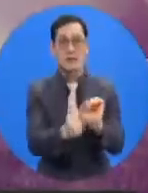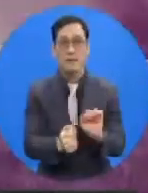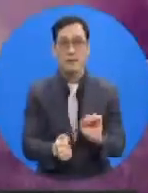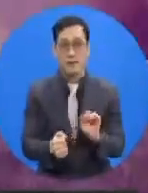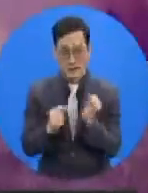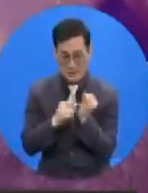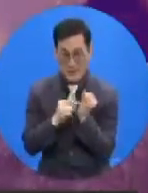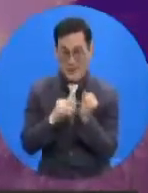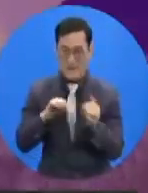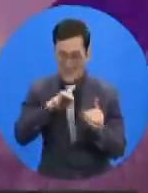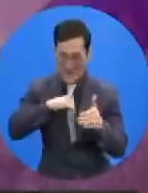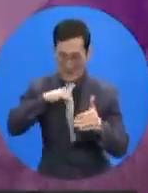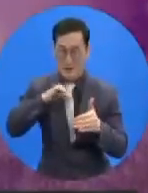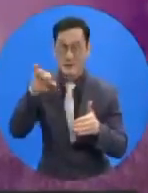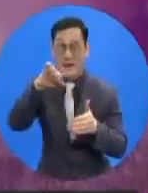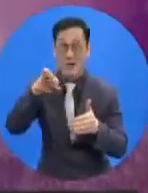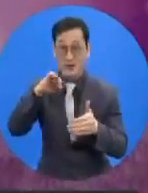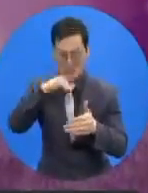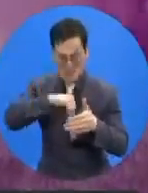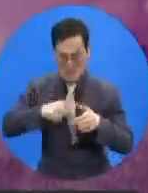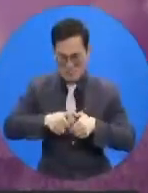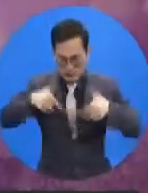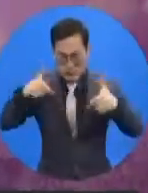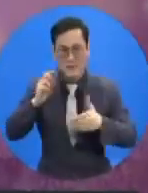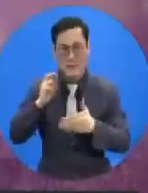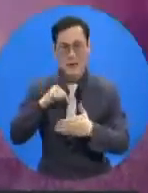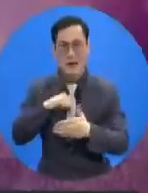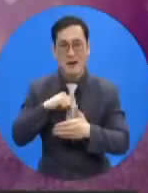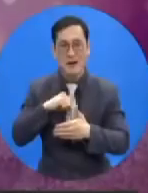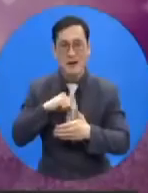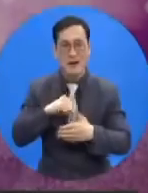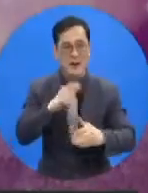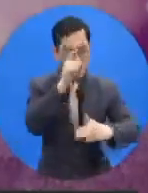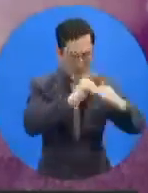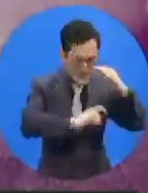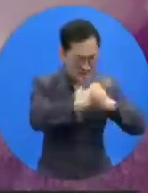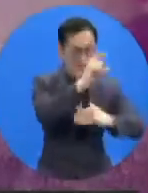거로 추정이 되는데 이 여성 종업원이 일했던 밤새